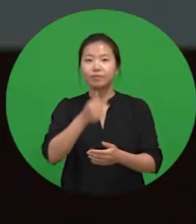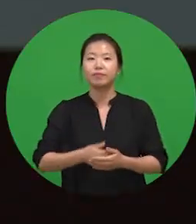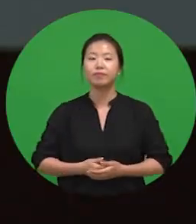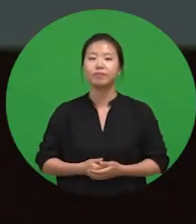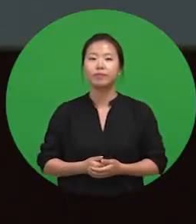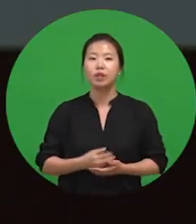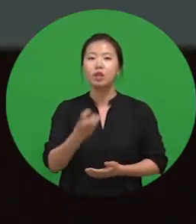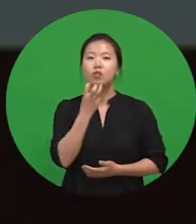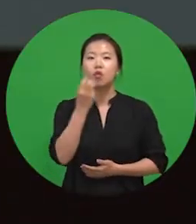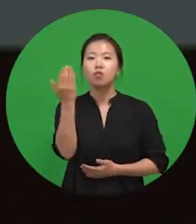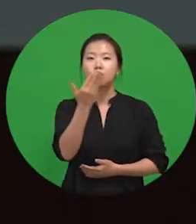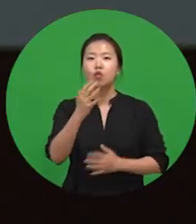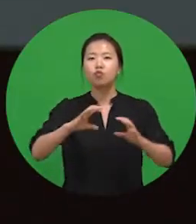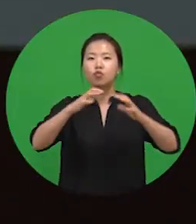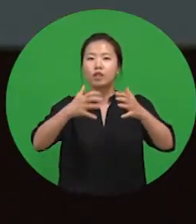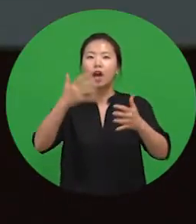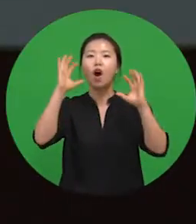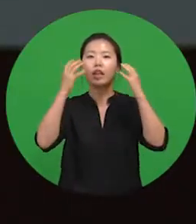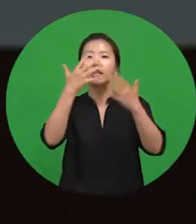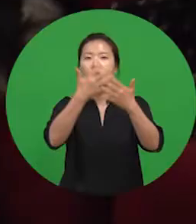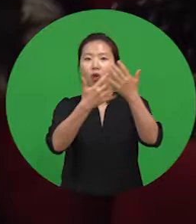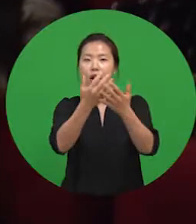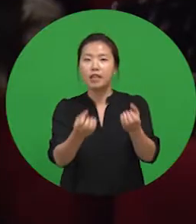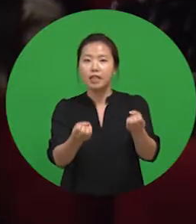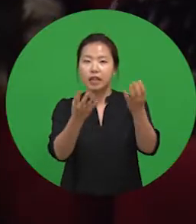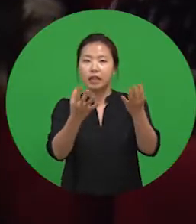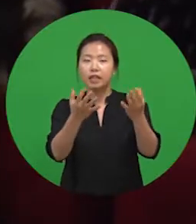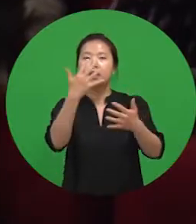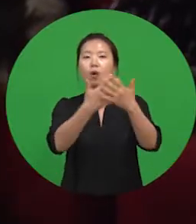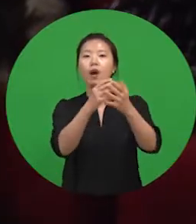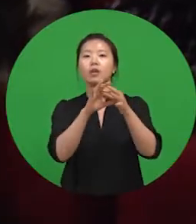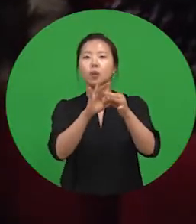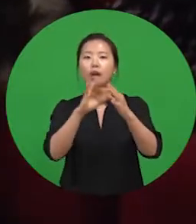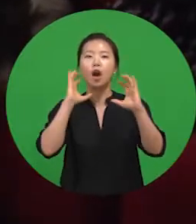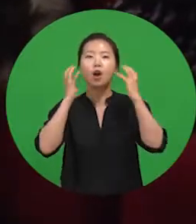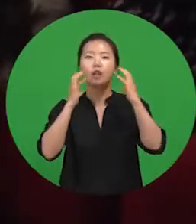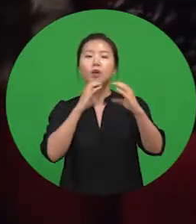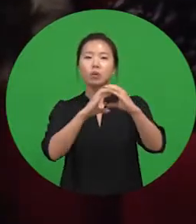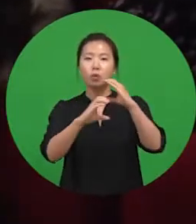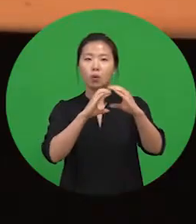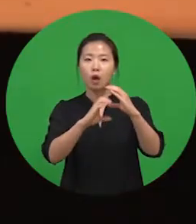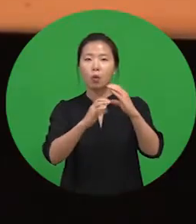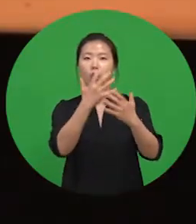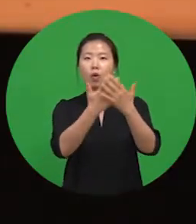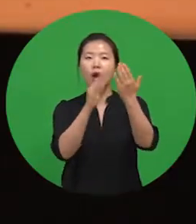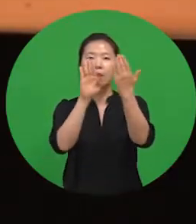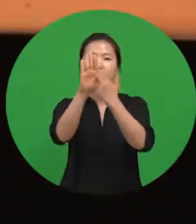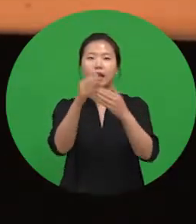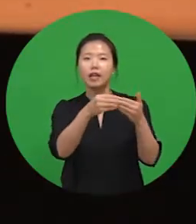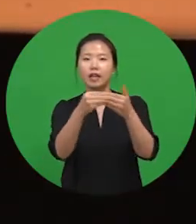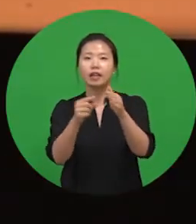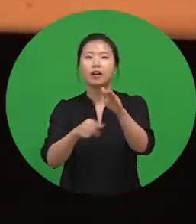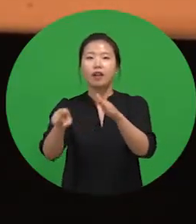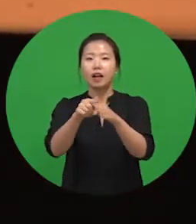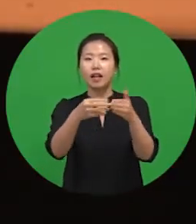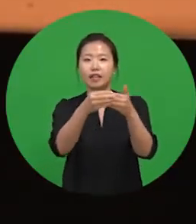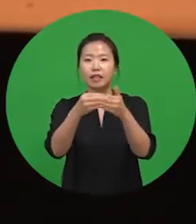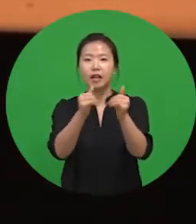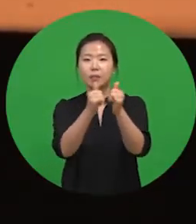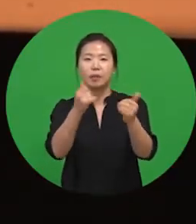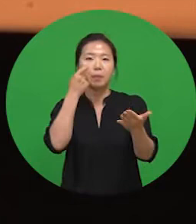개최됐습니다. 서울 구로 국제 어린이 영화제는 영화를 통해 어린이와 소통하고 영화의 미래를 이끌어갈